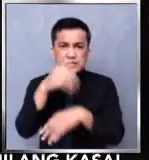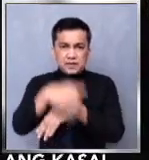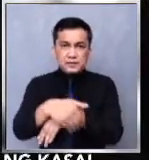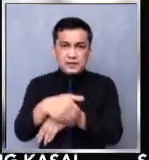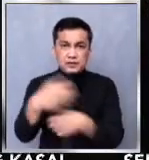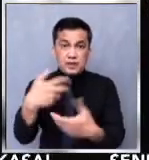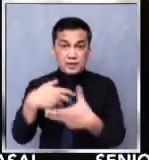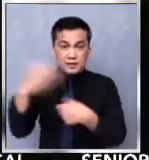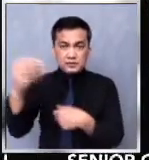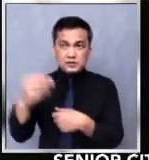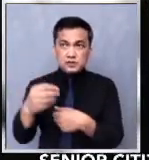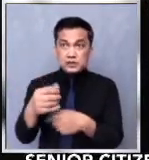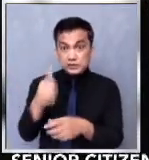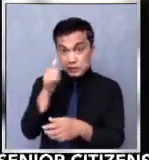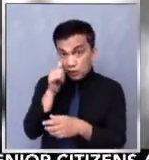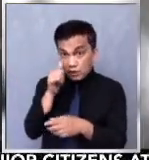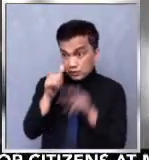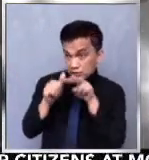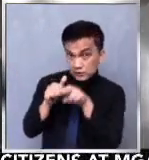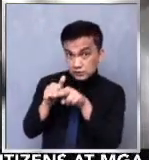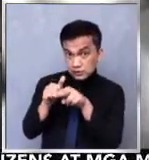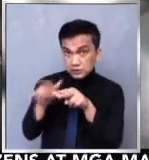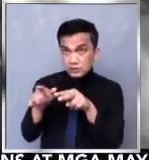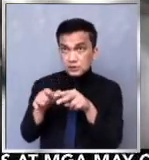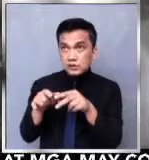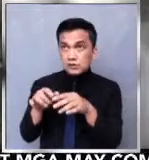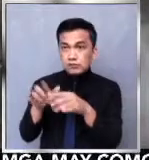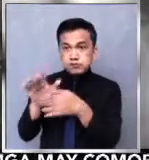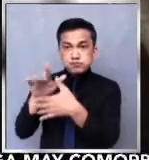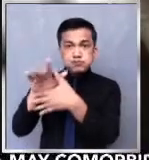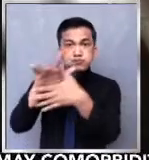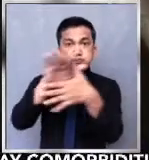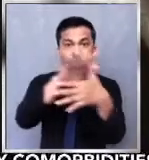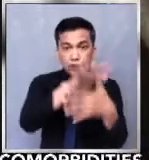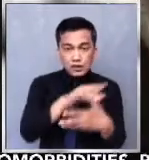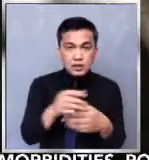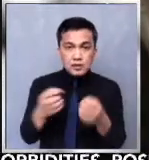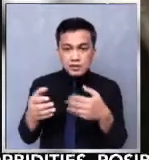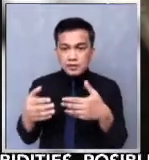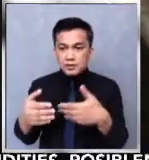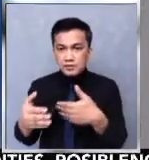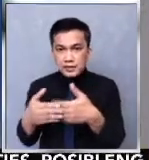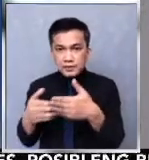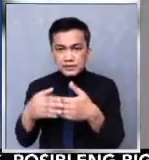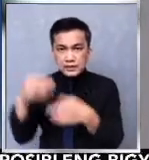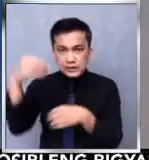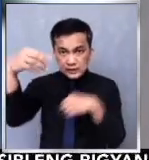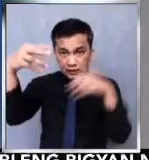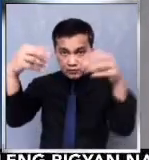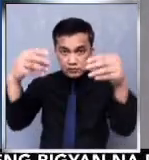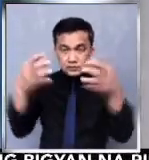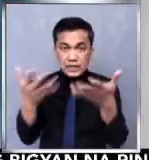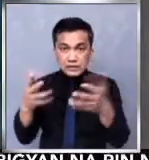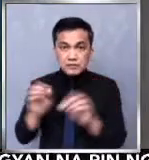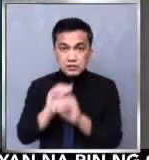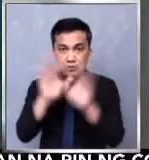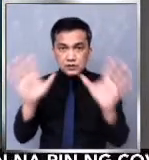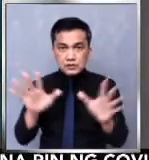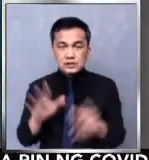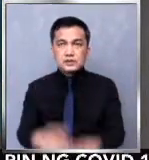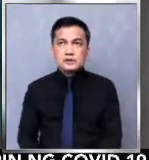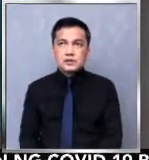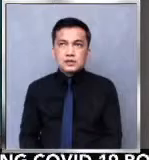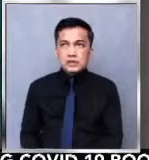ito, makikitang nagliliparan ang mga alitangya malapit sa mga ilaw o kung saan may liwanag. Ang ATM ngang ito,